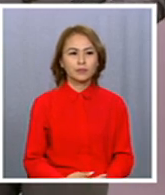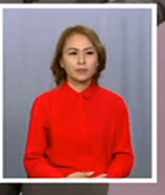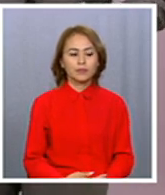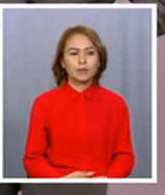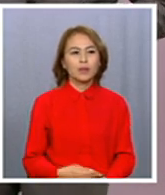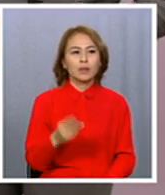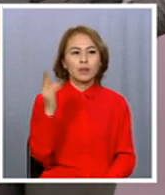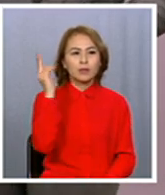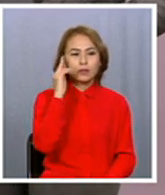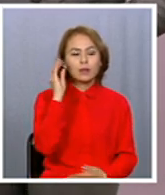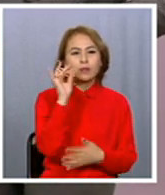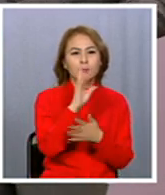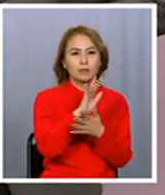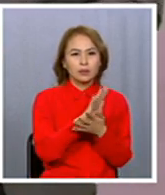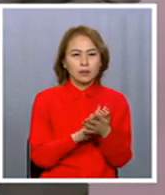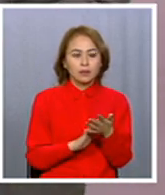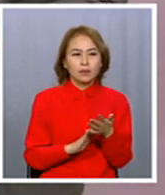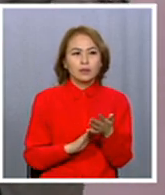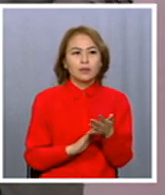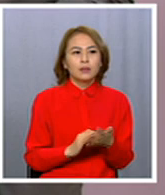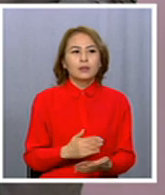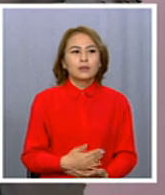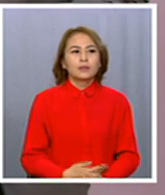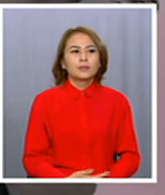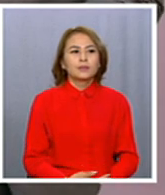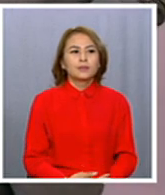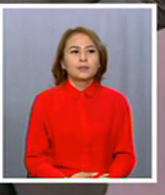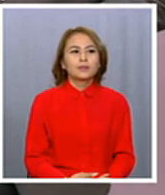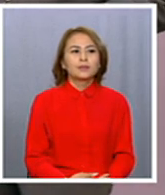Сабағымызды әрі қарай жалғастырамыз.